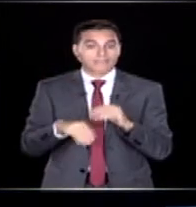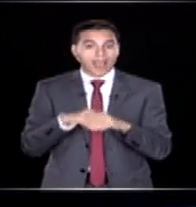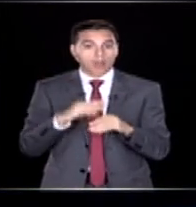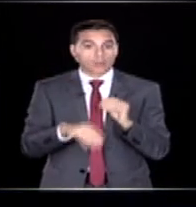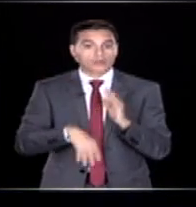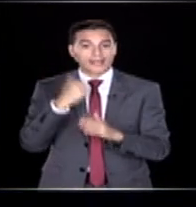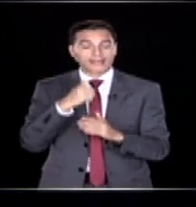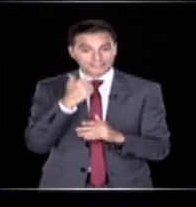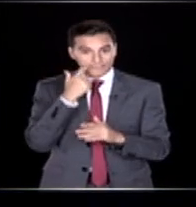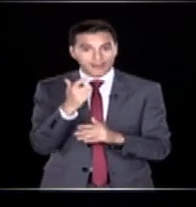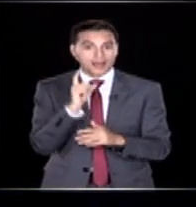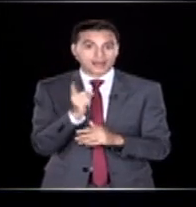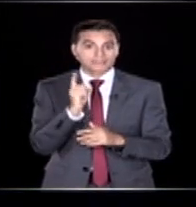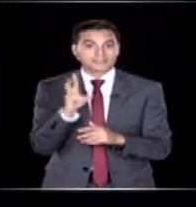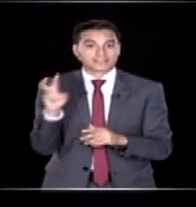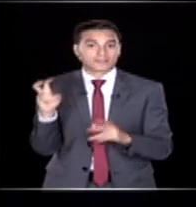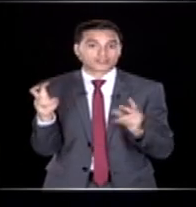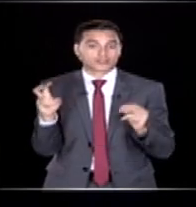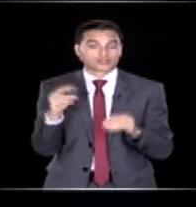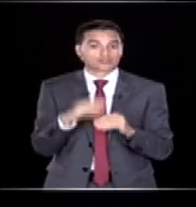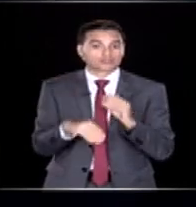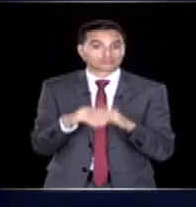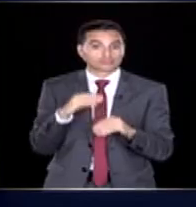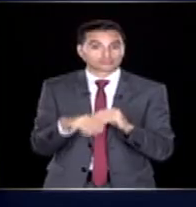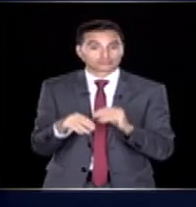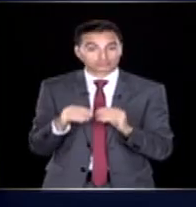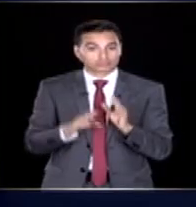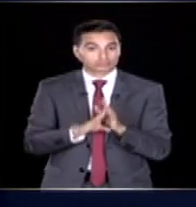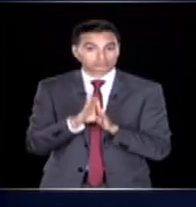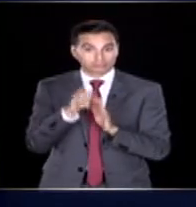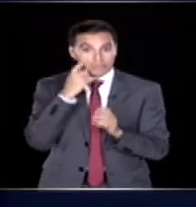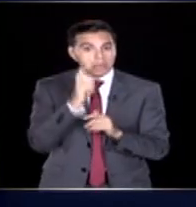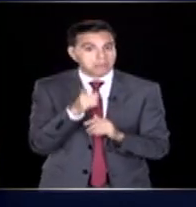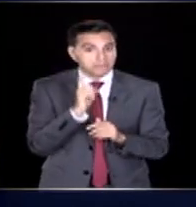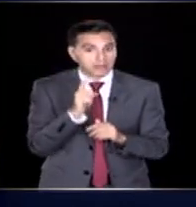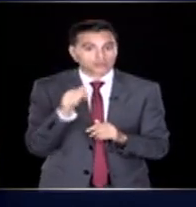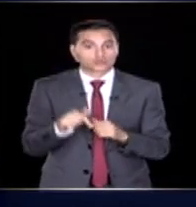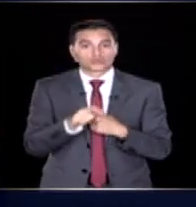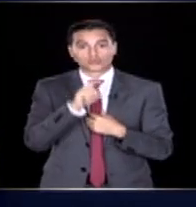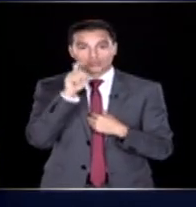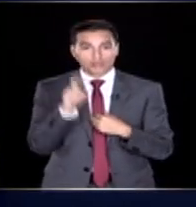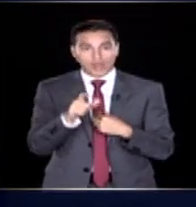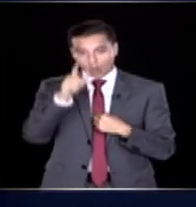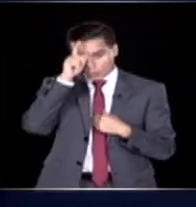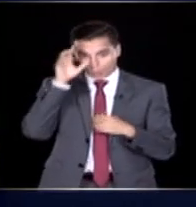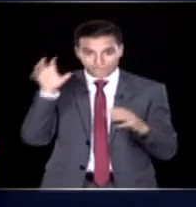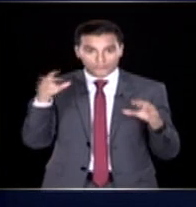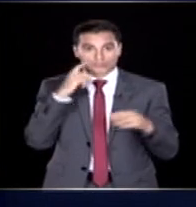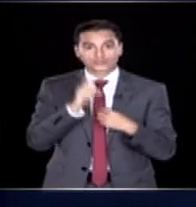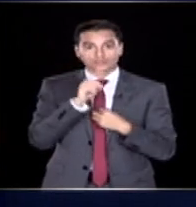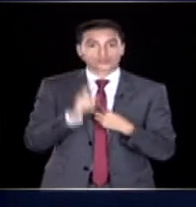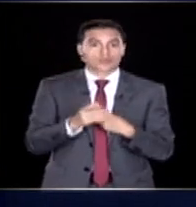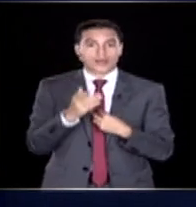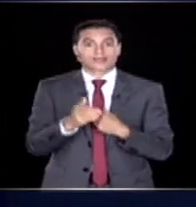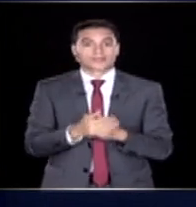يهربوا بالمباراة من أول. مش مشكلة، المشوار طويل لسه. مشوار طويل، تمام. سؤالين في العلوم وأول سؤال ساموراي.